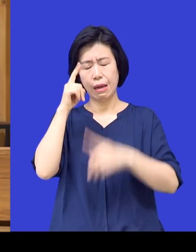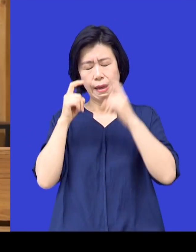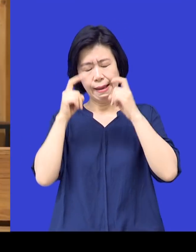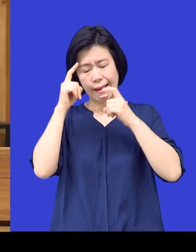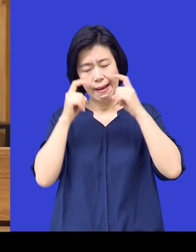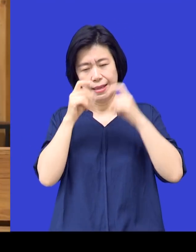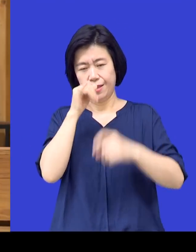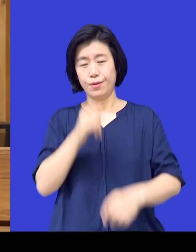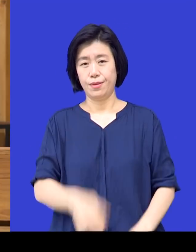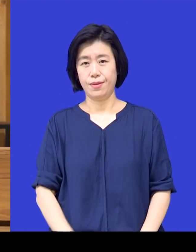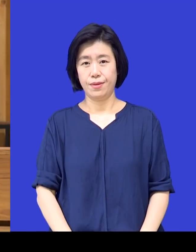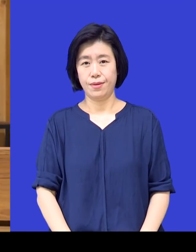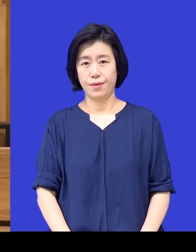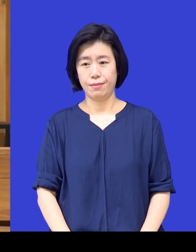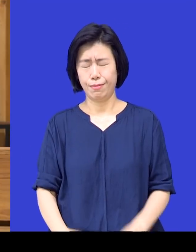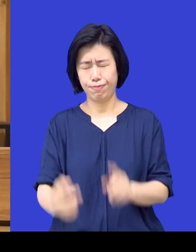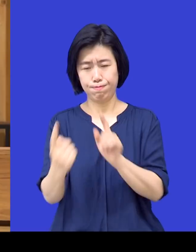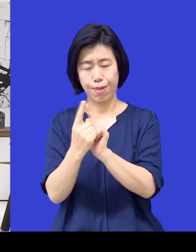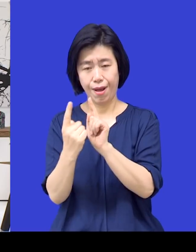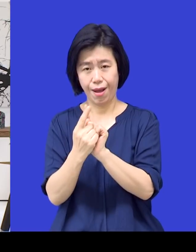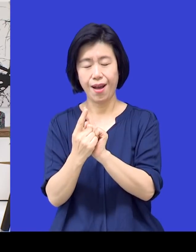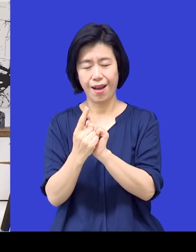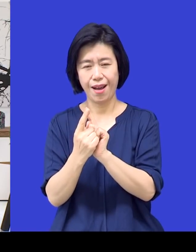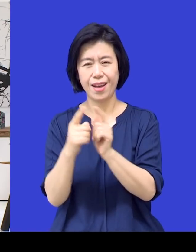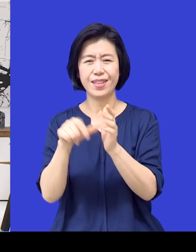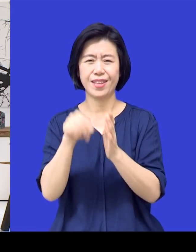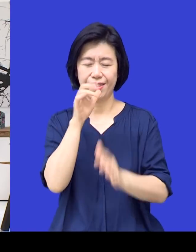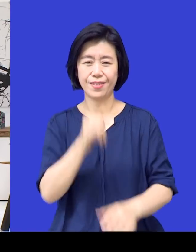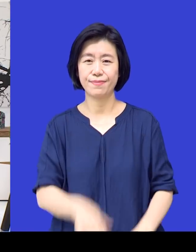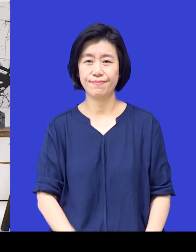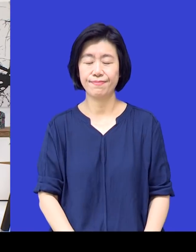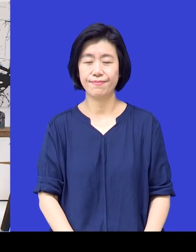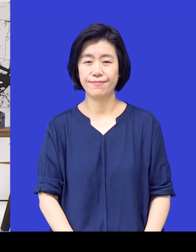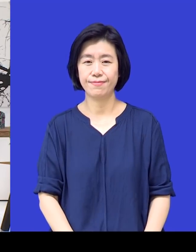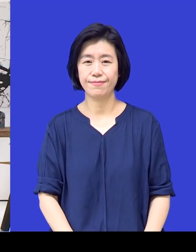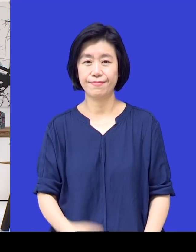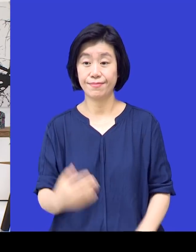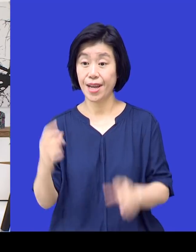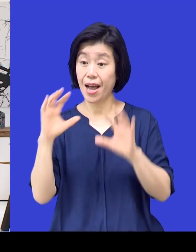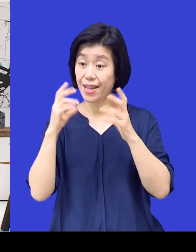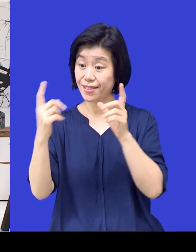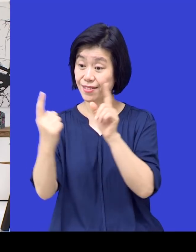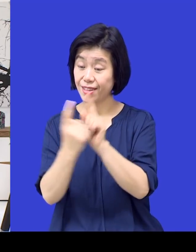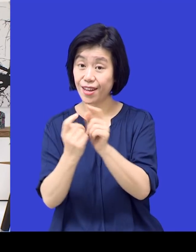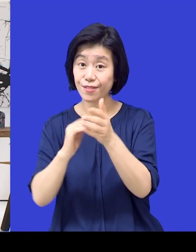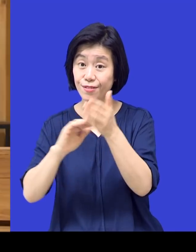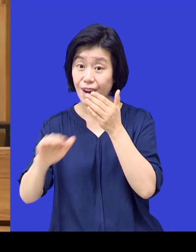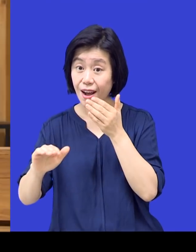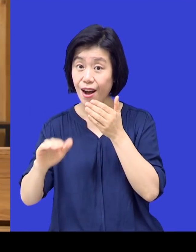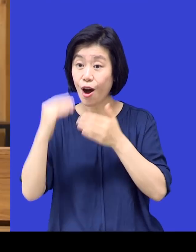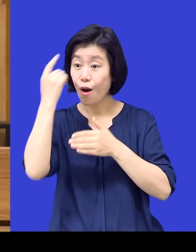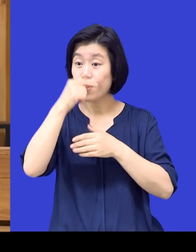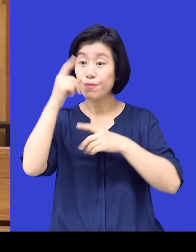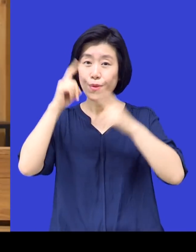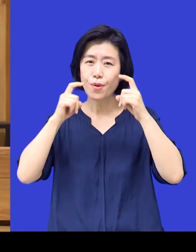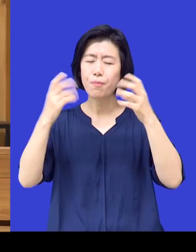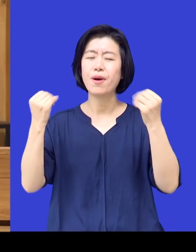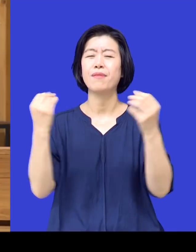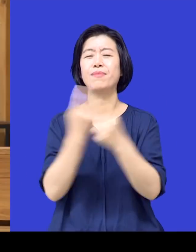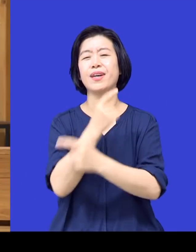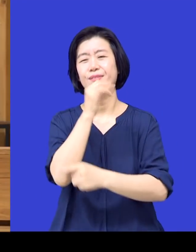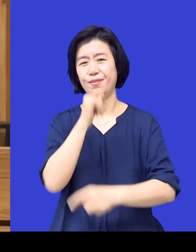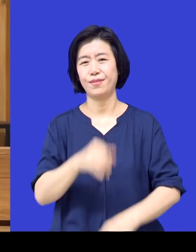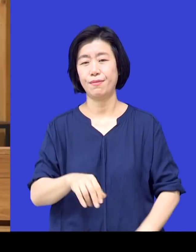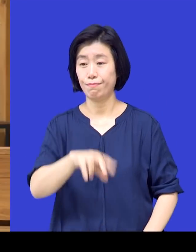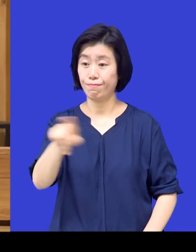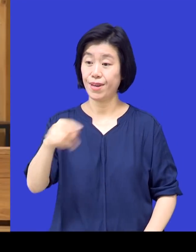상태로 그 아이들을 만나게 되는 경우가 되게 많은 것 같아요. 그래서 표정이 바뀌어 있다라는 생각이 늘 제가 만나게 됐고 그 아이들의 웃음